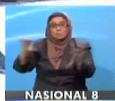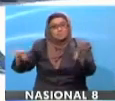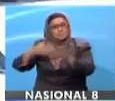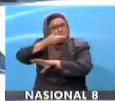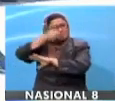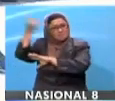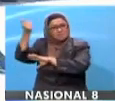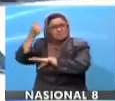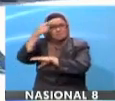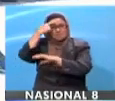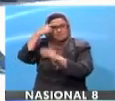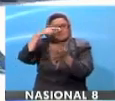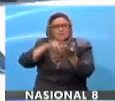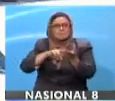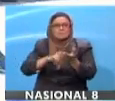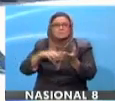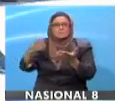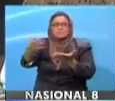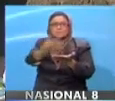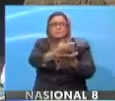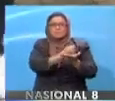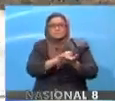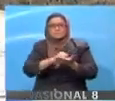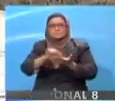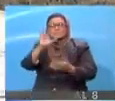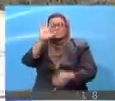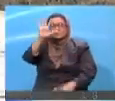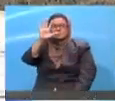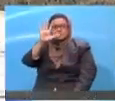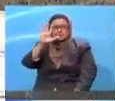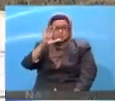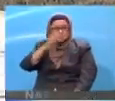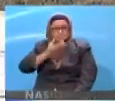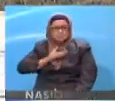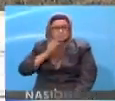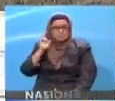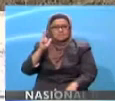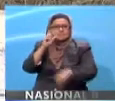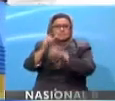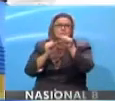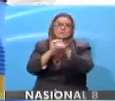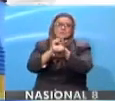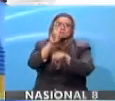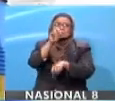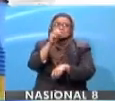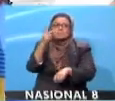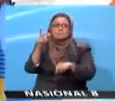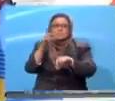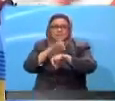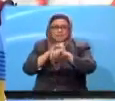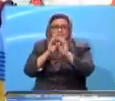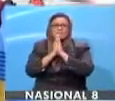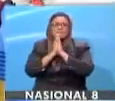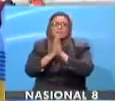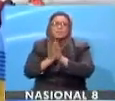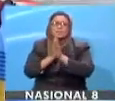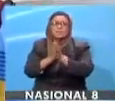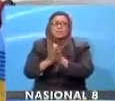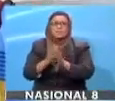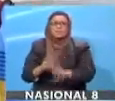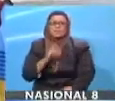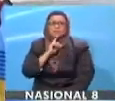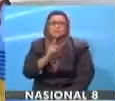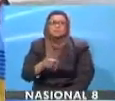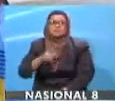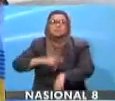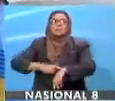memperoleh 5 pingat gangsa pada Sukan C di Myanmar pada 2013. Sebab ni first time saya mesti game, saya tak